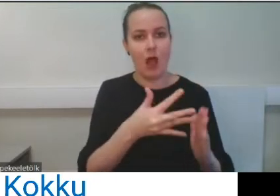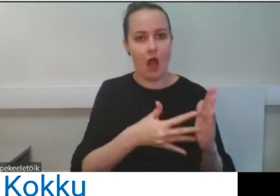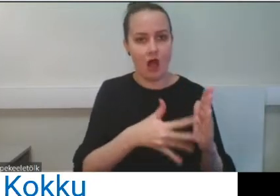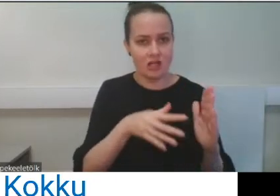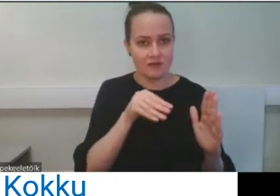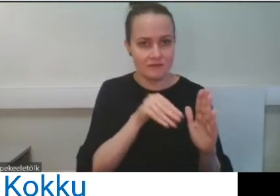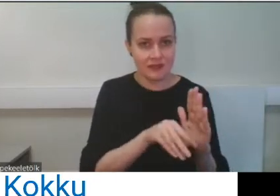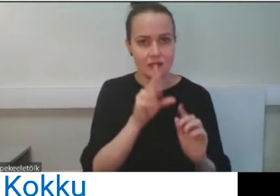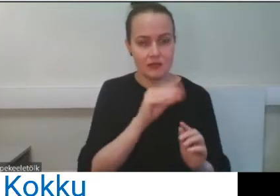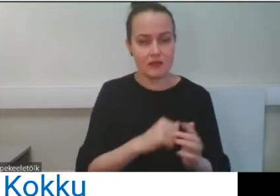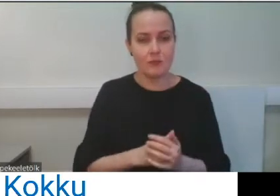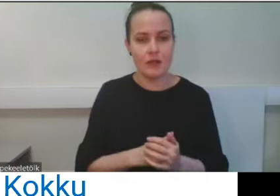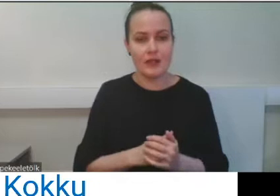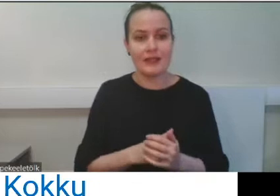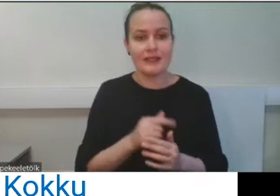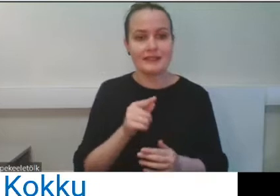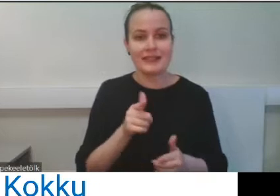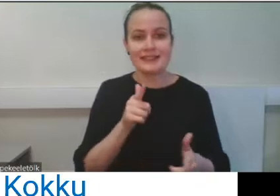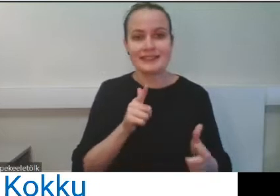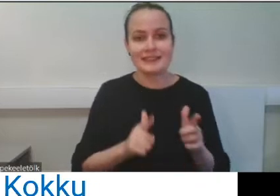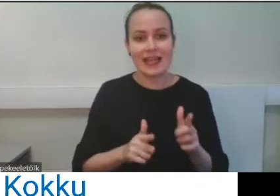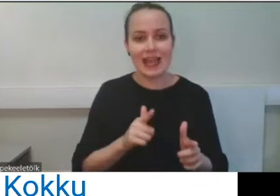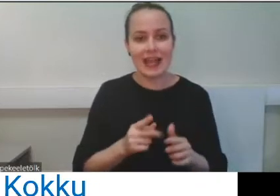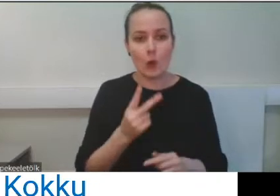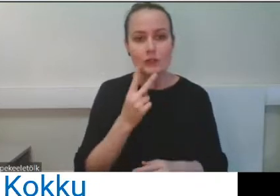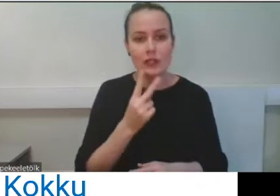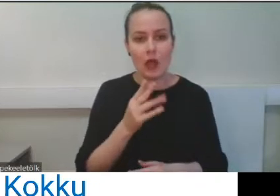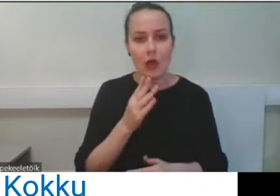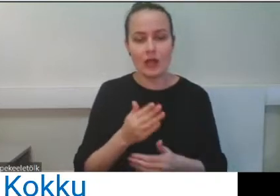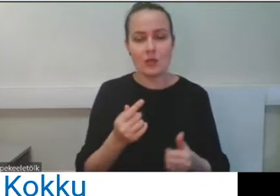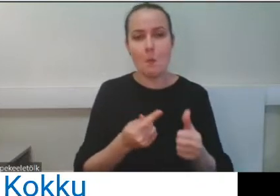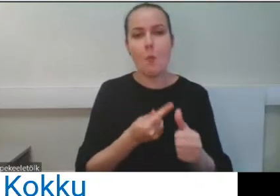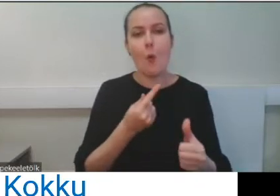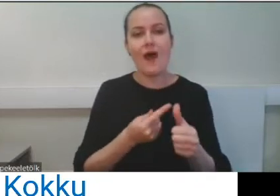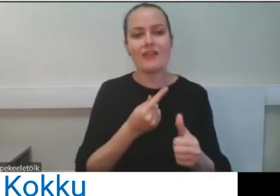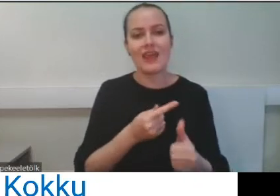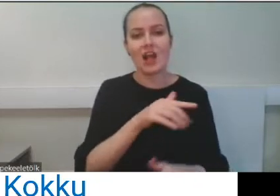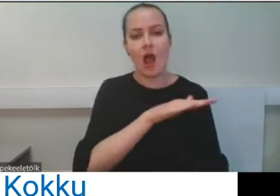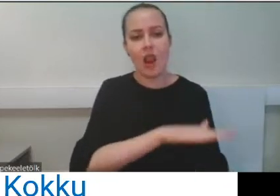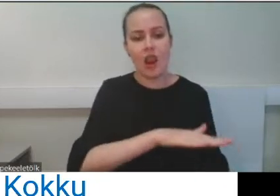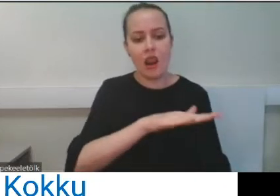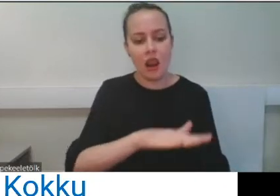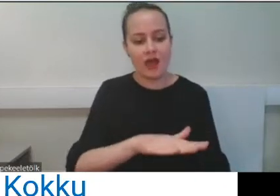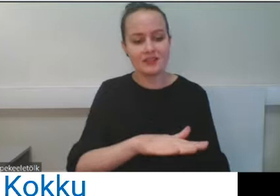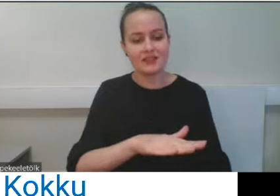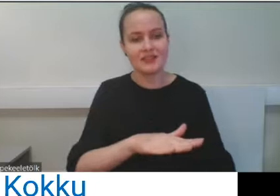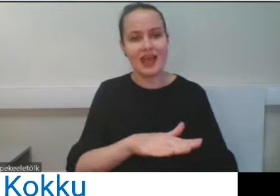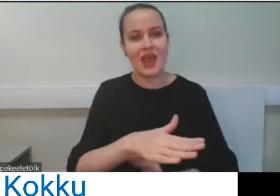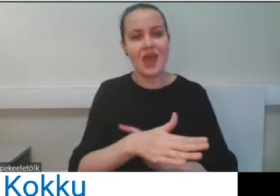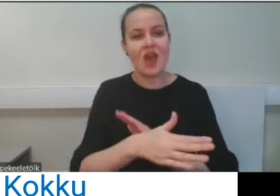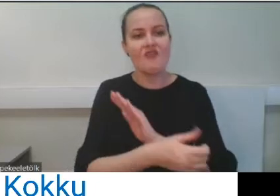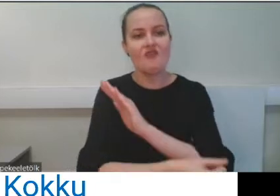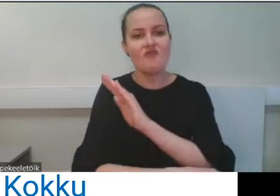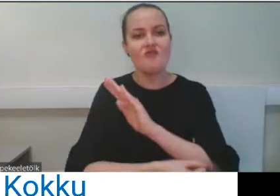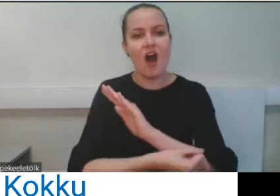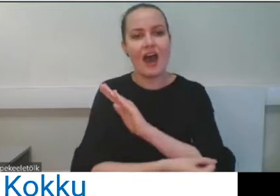määra. Et see on siin pealkirja all suhtelise vaesuse määr enne sotsiaalseid siirdeid. Et need sotsiaalsed siirded on